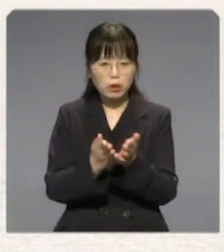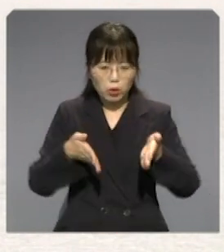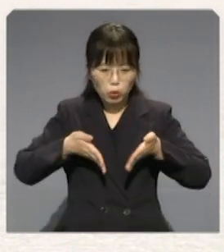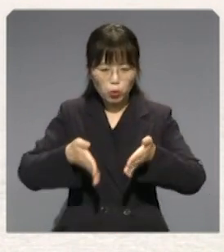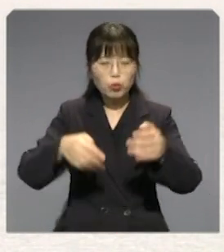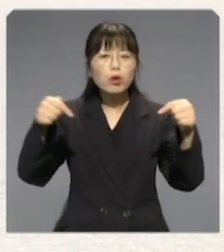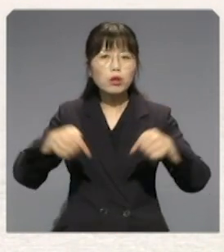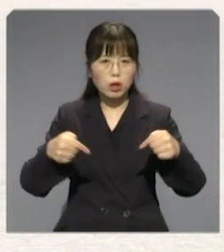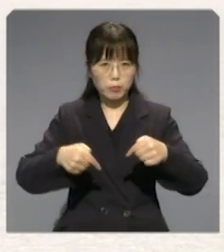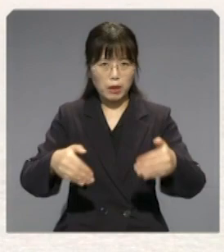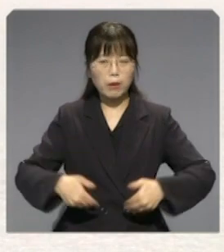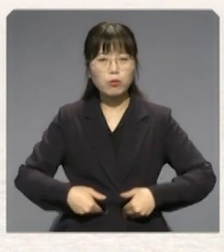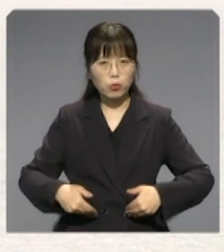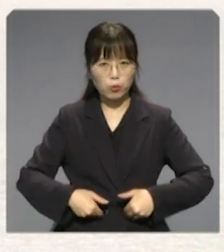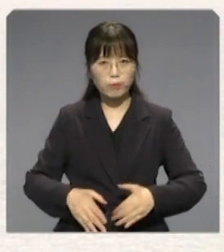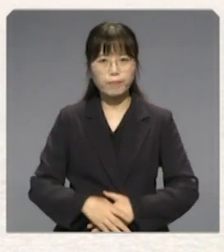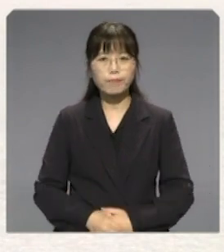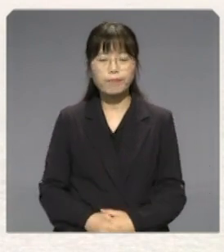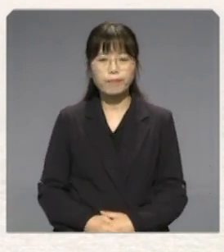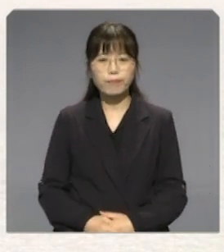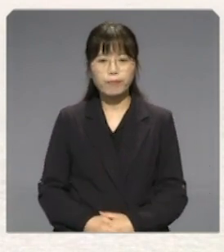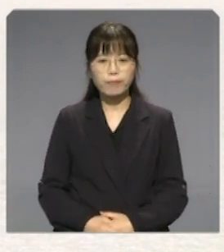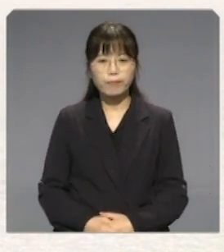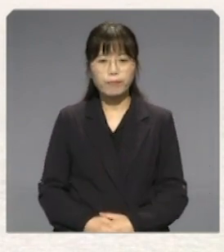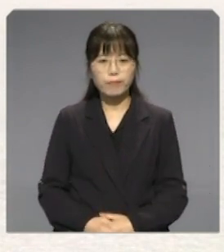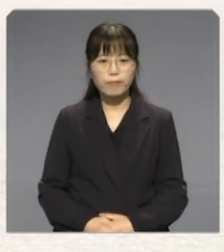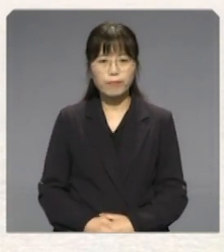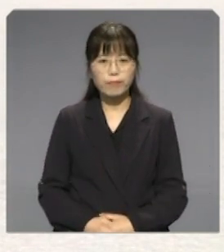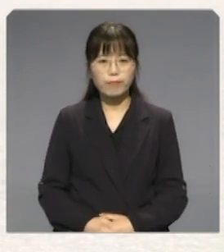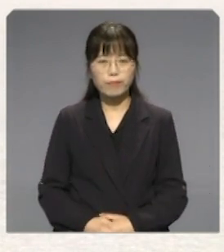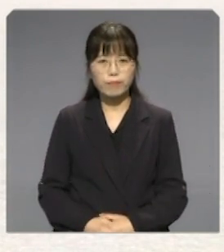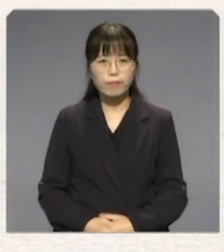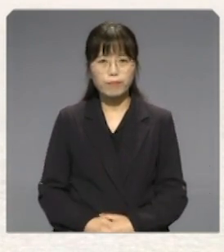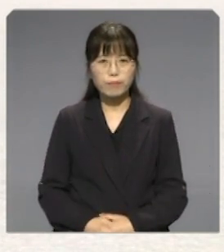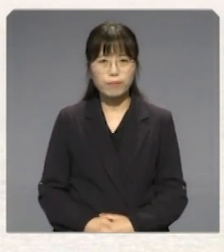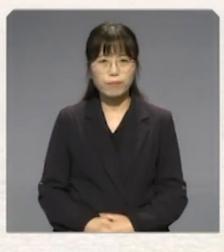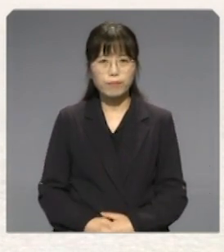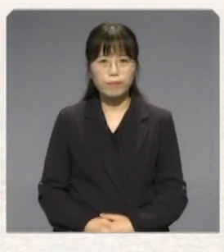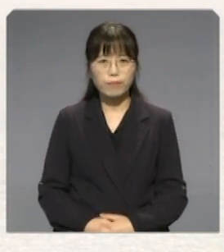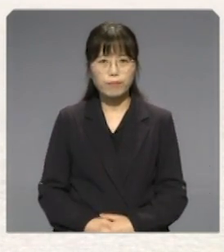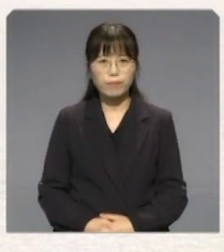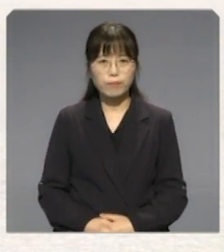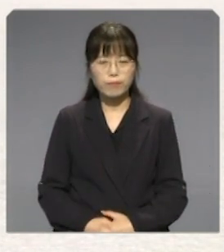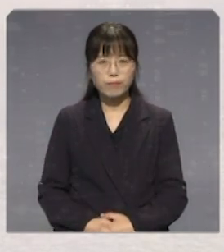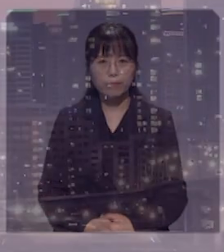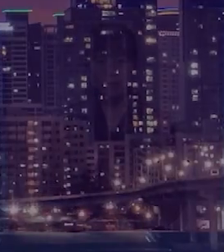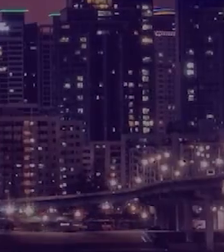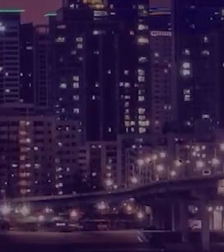협의가 중요한 때입니다. 지금까지 웰컴 투 우리 동네 김명주 시의원이었습니다.